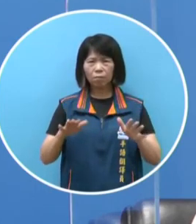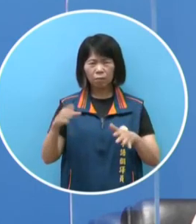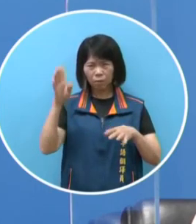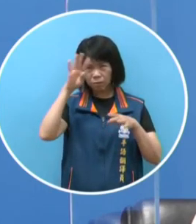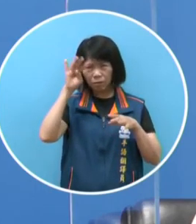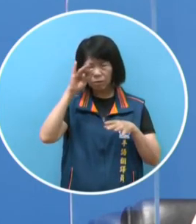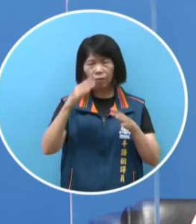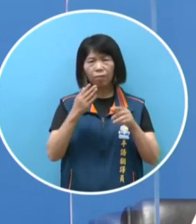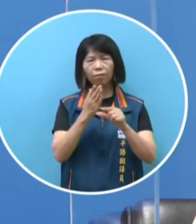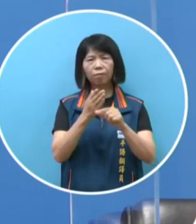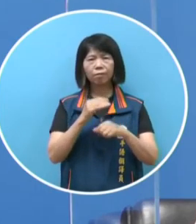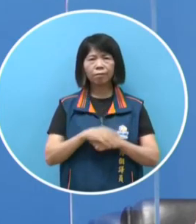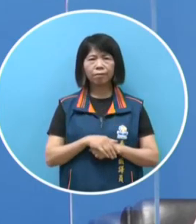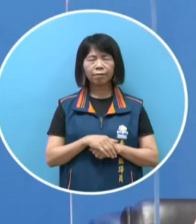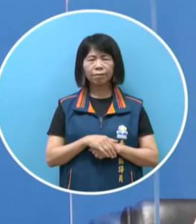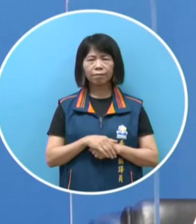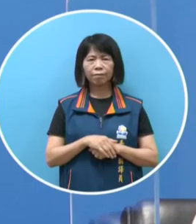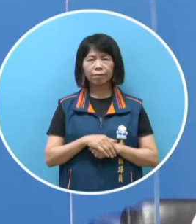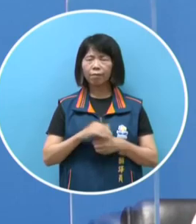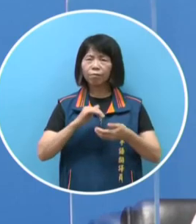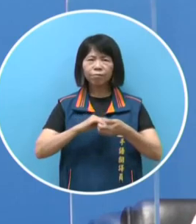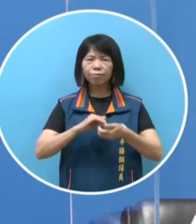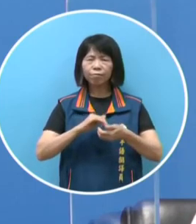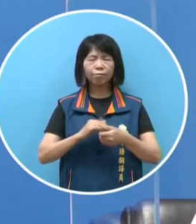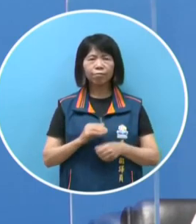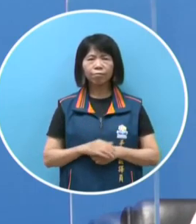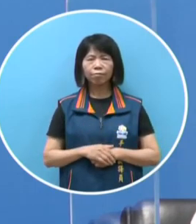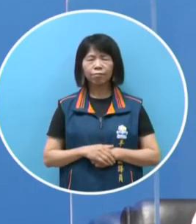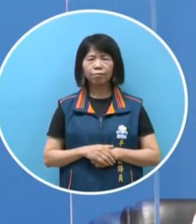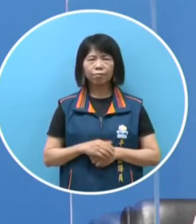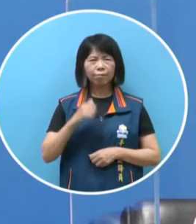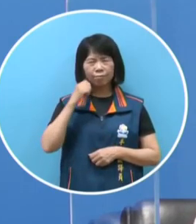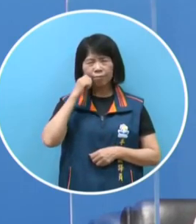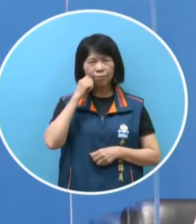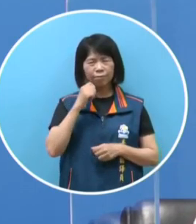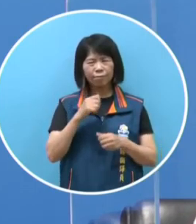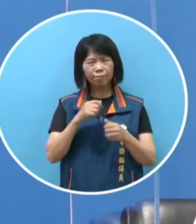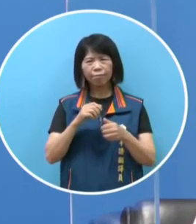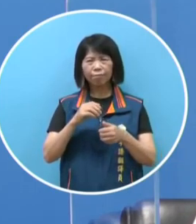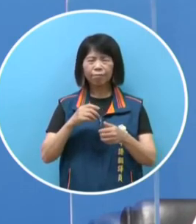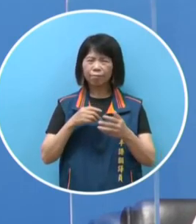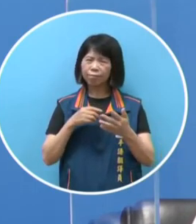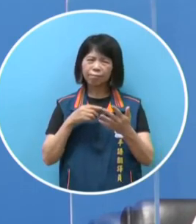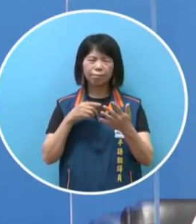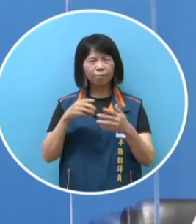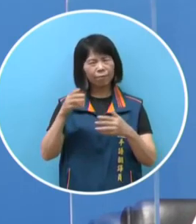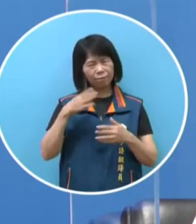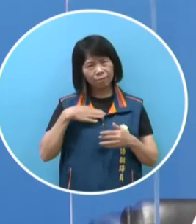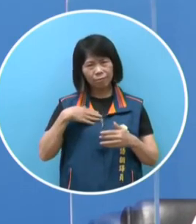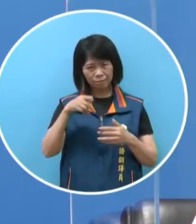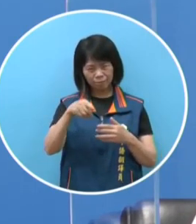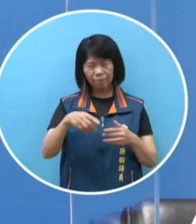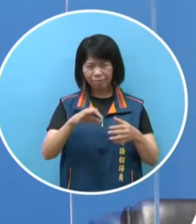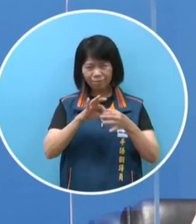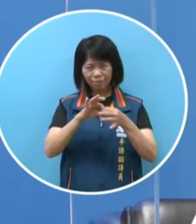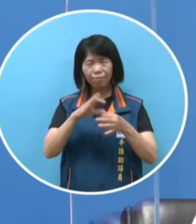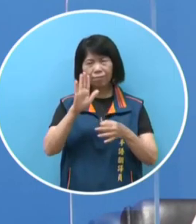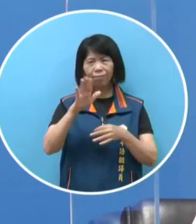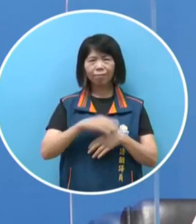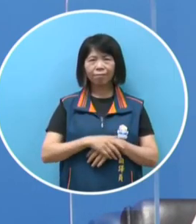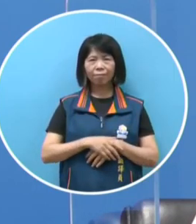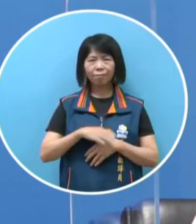中那其实倒很难去论断它是一定有明确的相关性。不过整